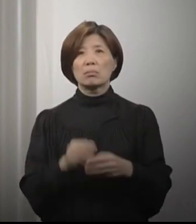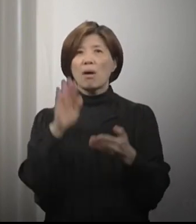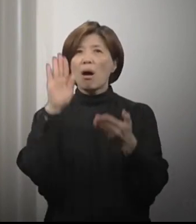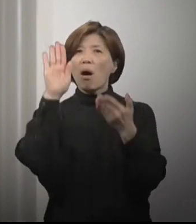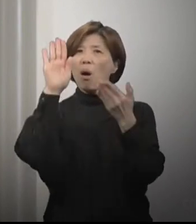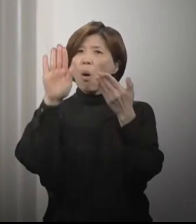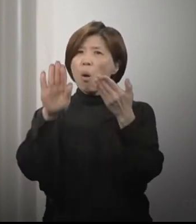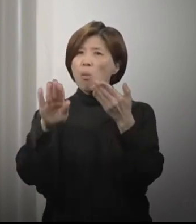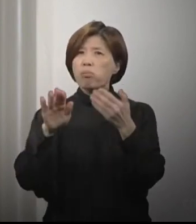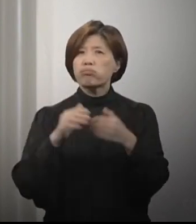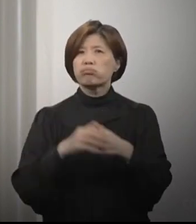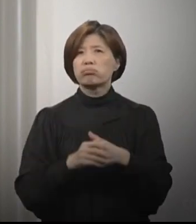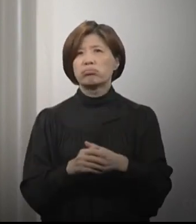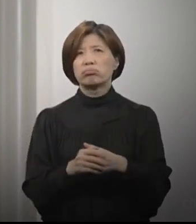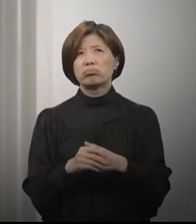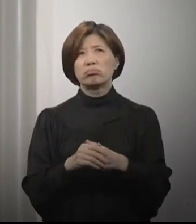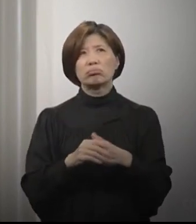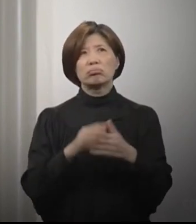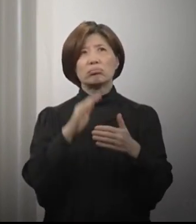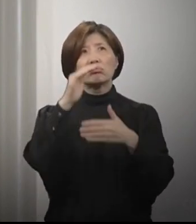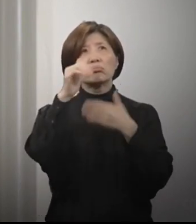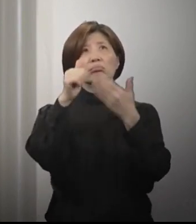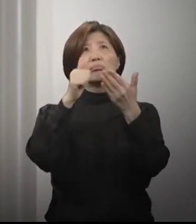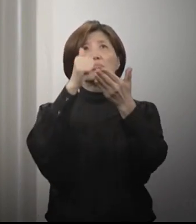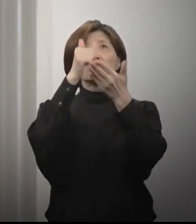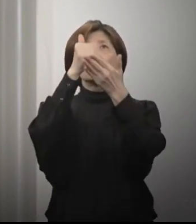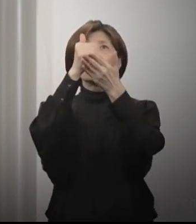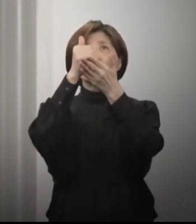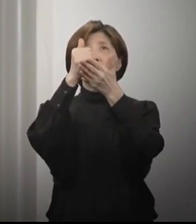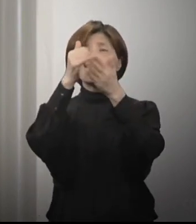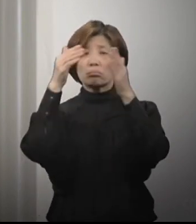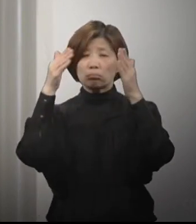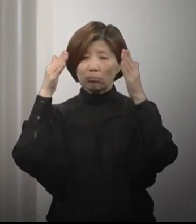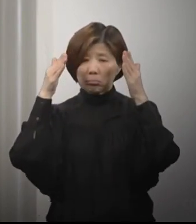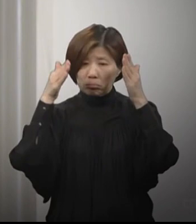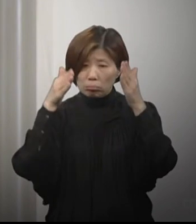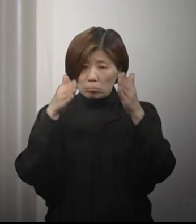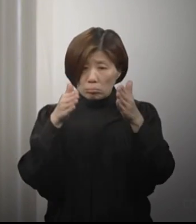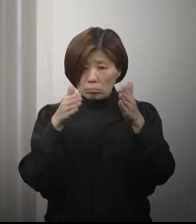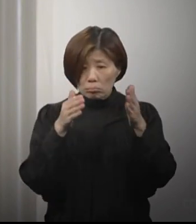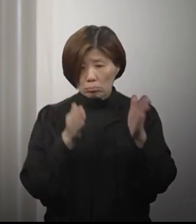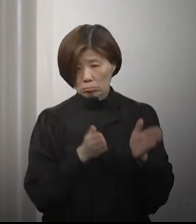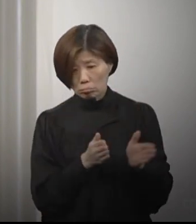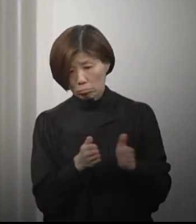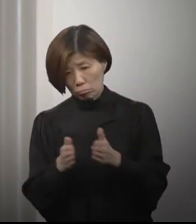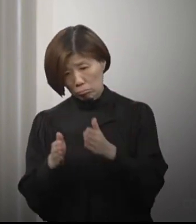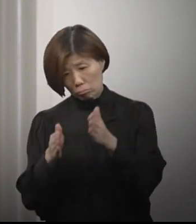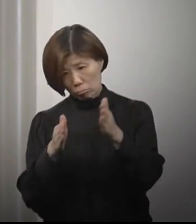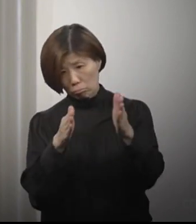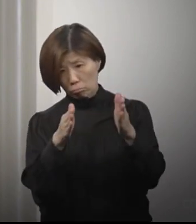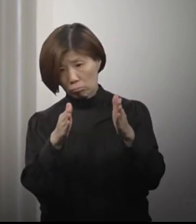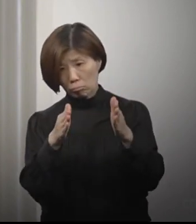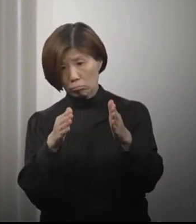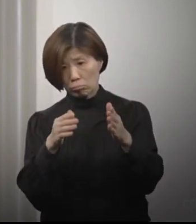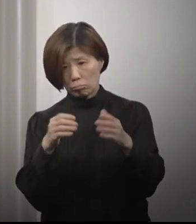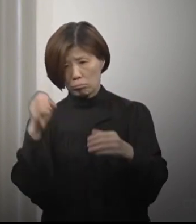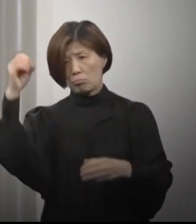등대처럼 앞으로도 많은 사람들이 하느님께 나아갈 수 있는 길을 더 잘 비출 수